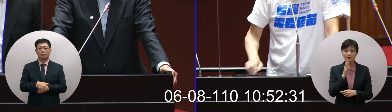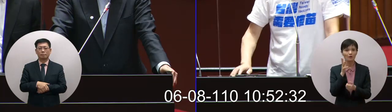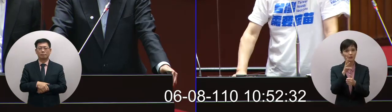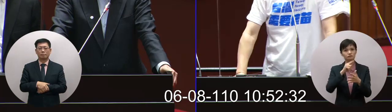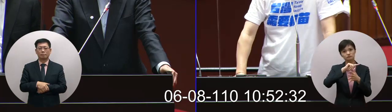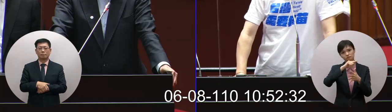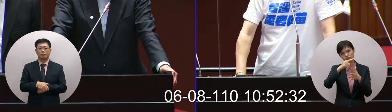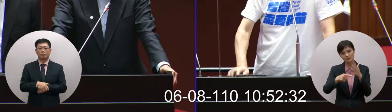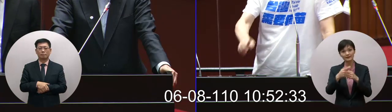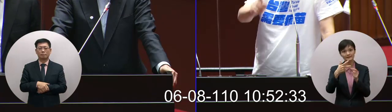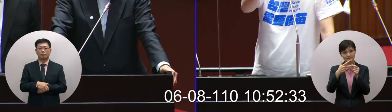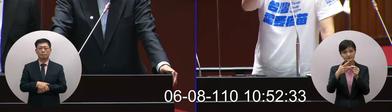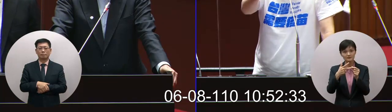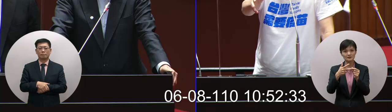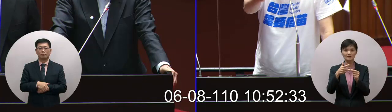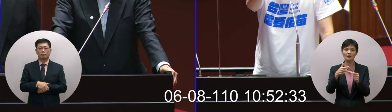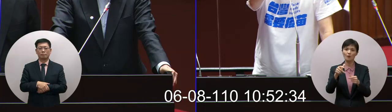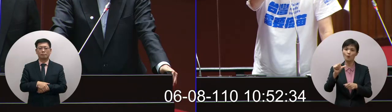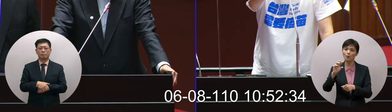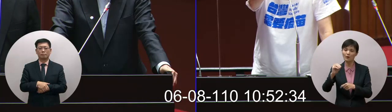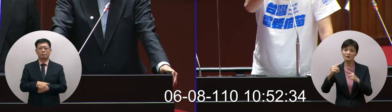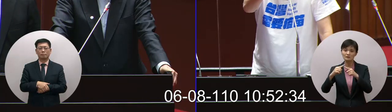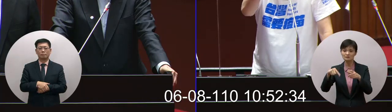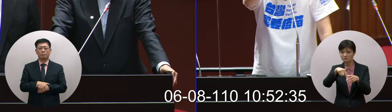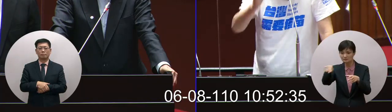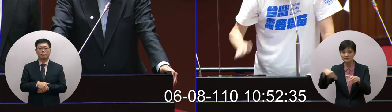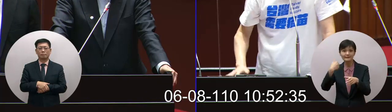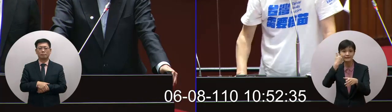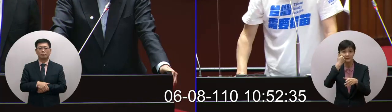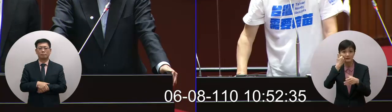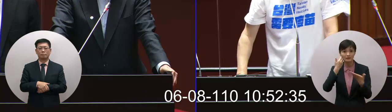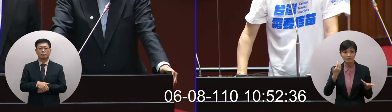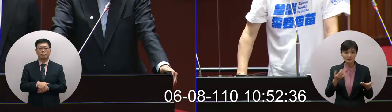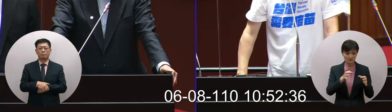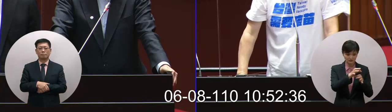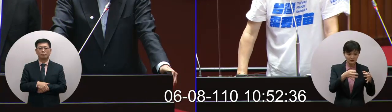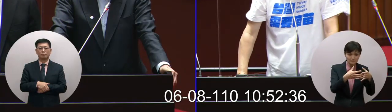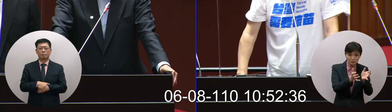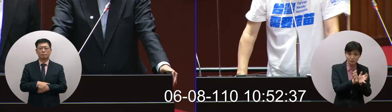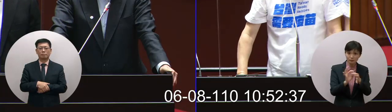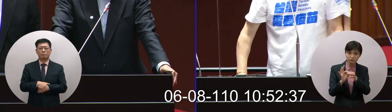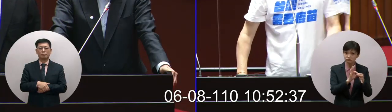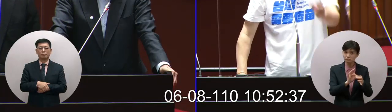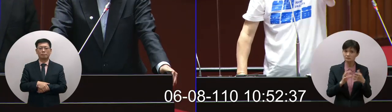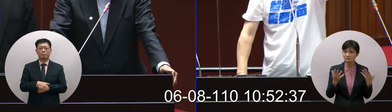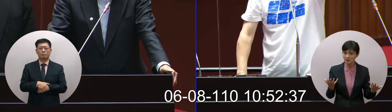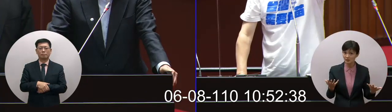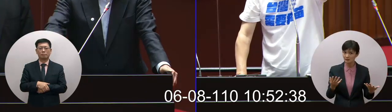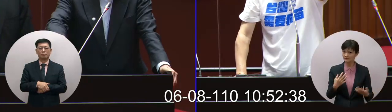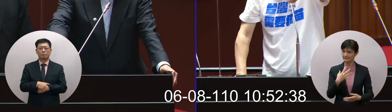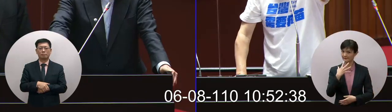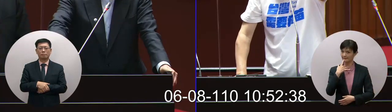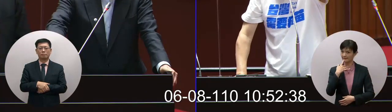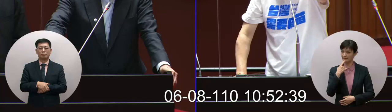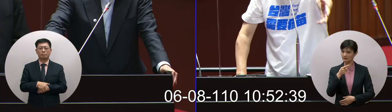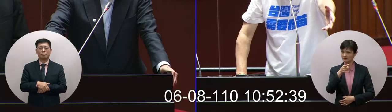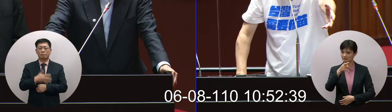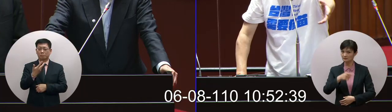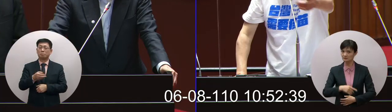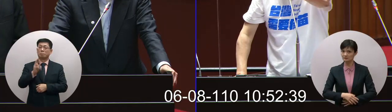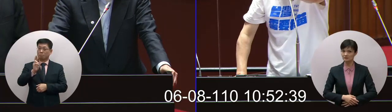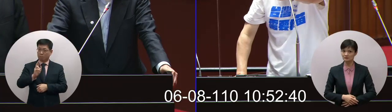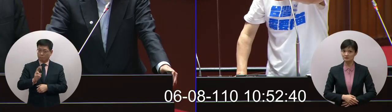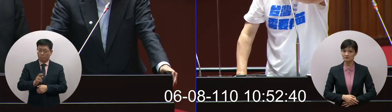这50,000人是什么人嘛？怎么会跟经济部扯上关系？那当然就是跟经济部都有关。 水